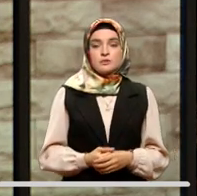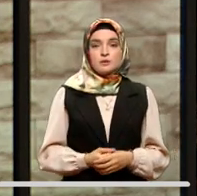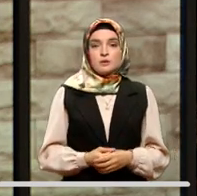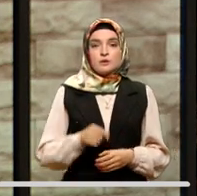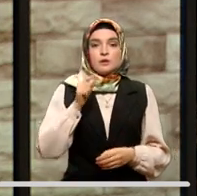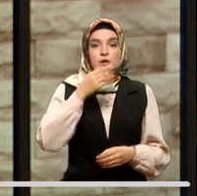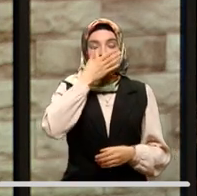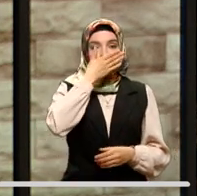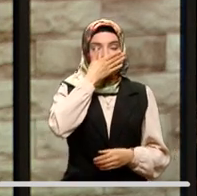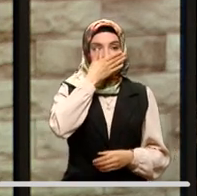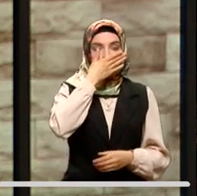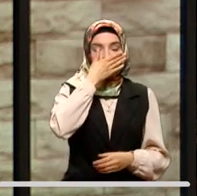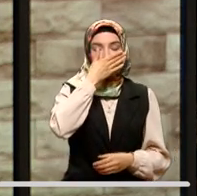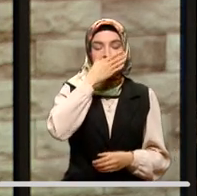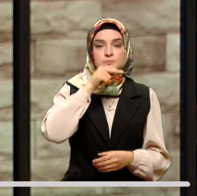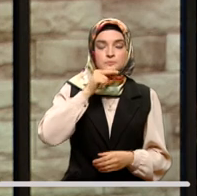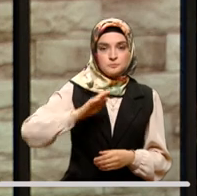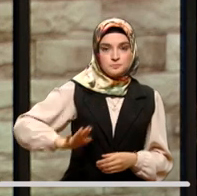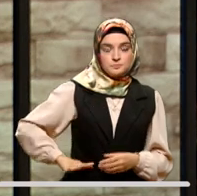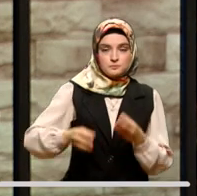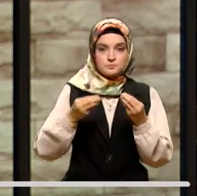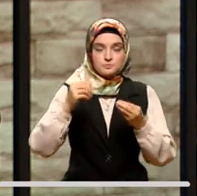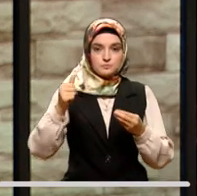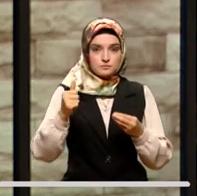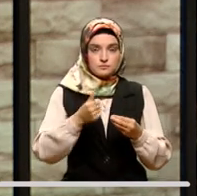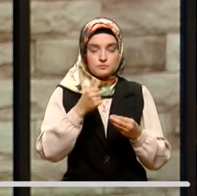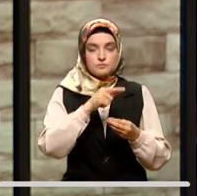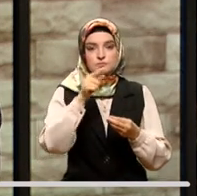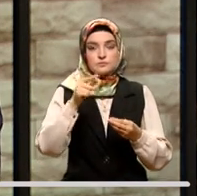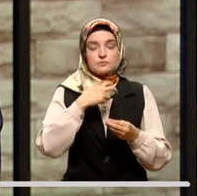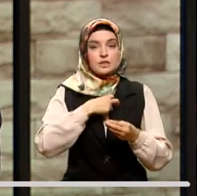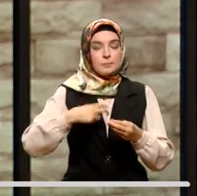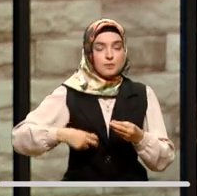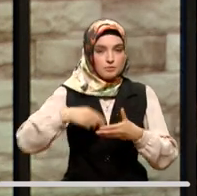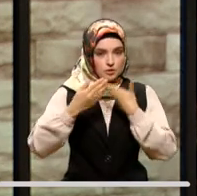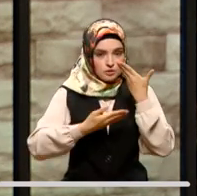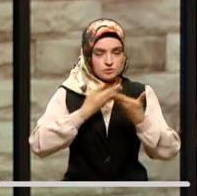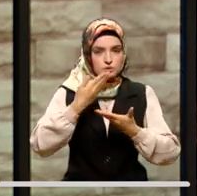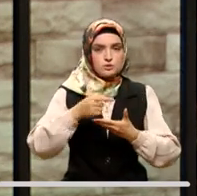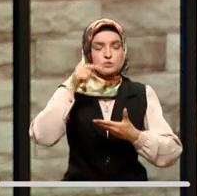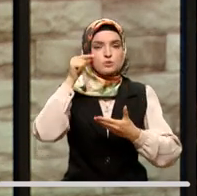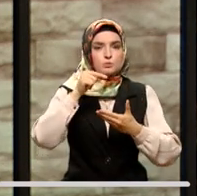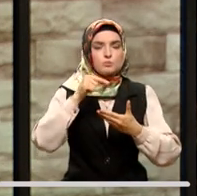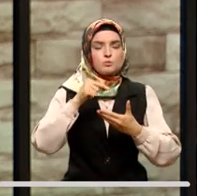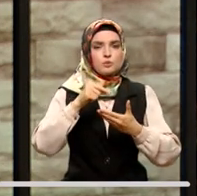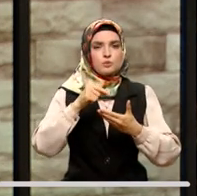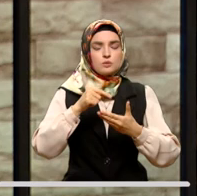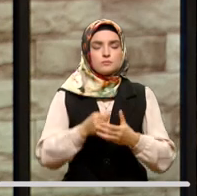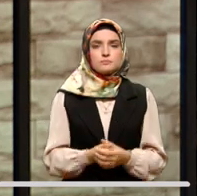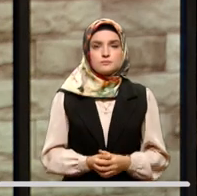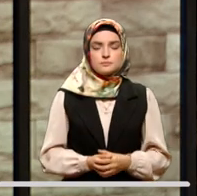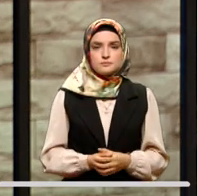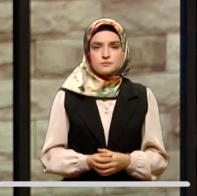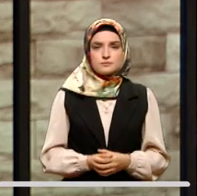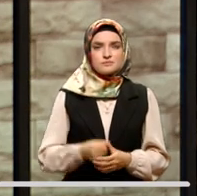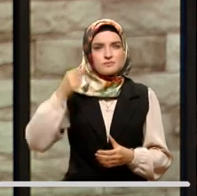sen çocuk tabii çok önemli bir şey. Burada çok önemli bir şey. Siz peygamberi anlattığınız, peygamberi böyle tasvir ettiğiniz zaman